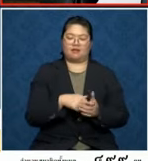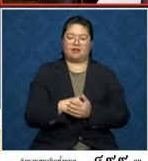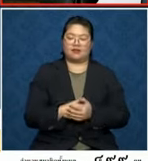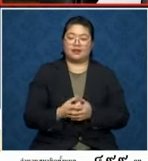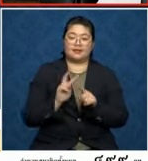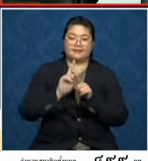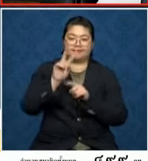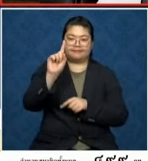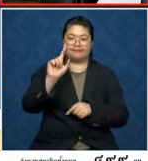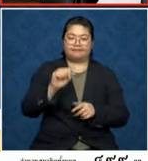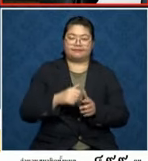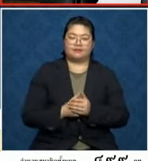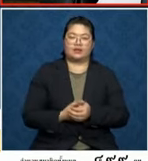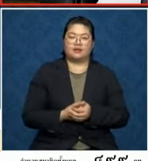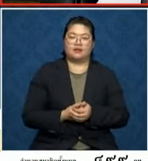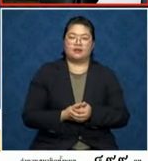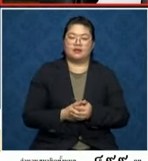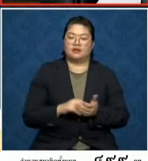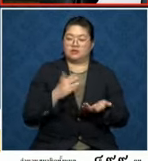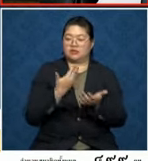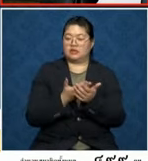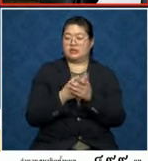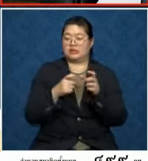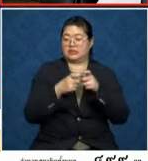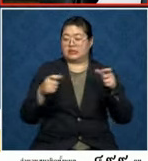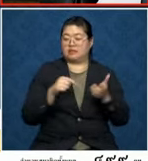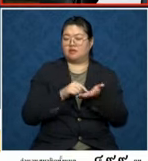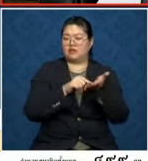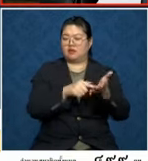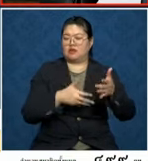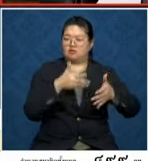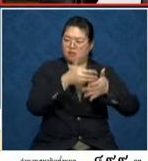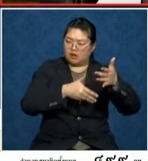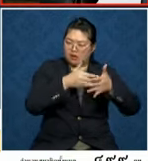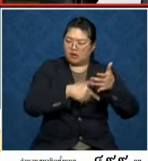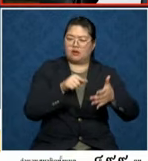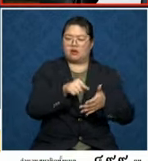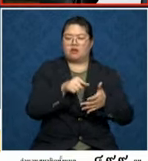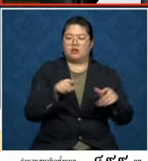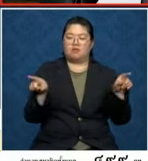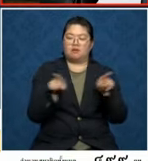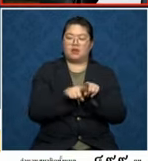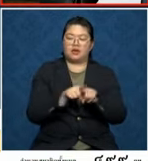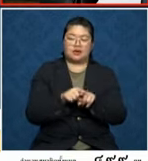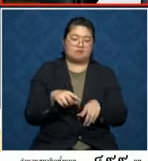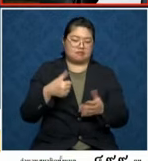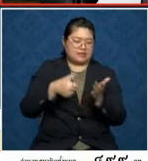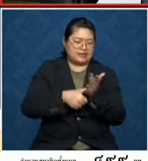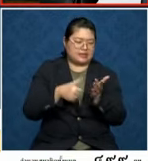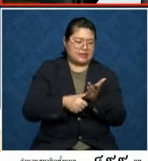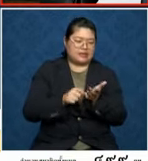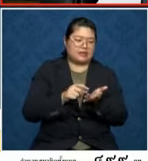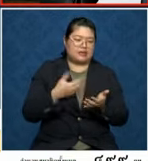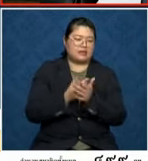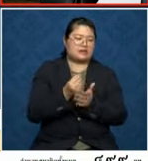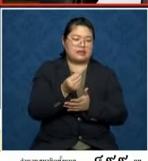เด็นที่สองนะครับเช็คเด้งนะครับก็เหมือนกับความผิดนัดชำระหนี้นะครับควรจะเป็นคดีแพ่งอย่างที่